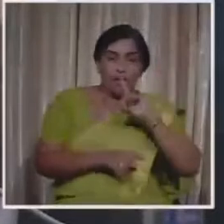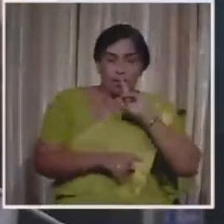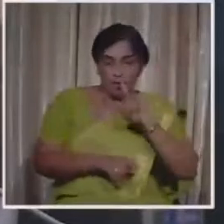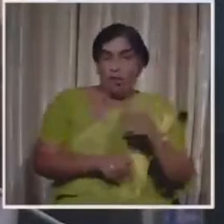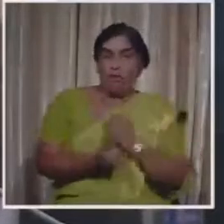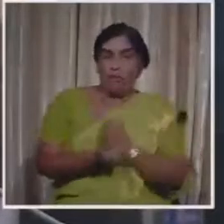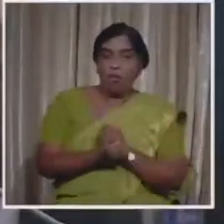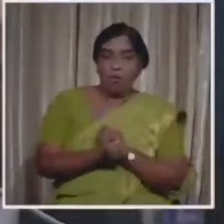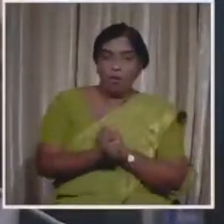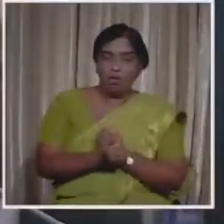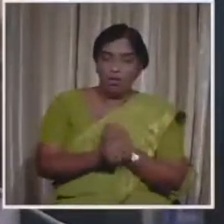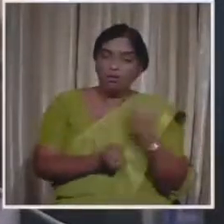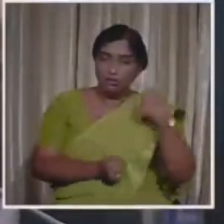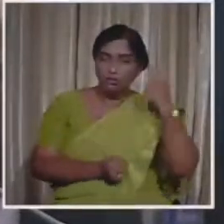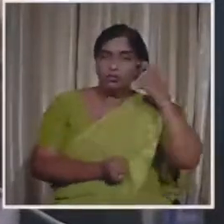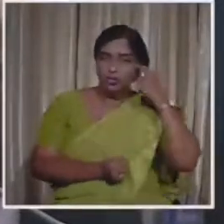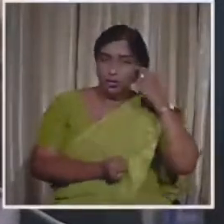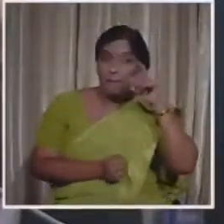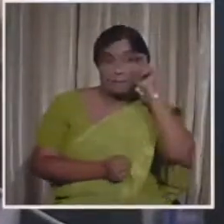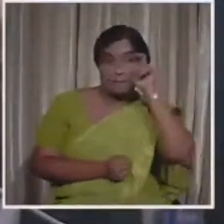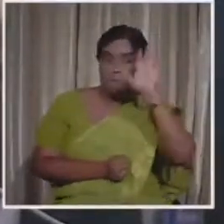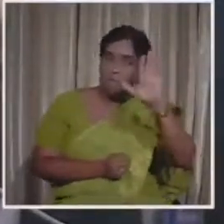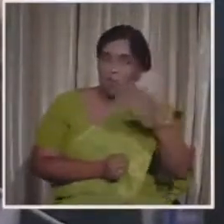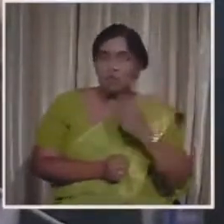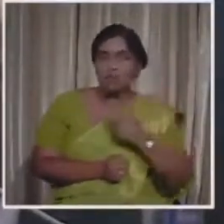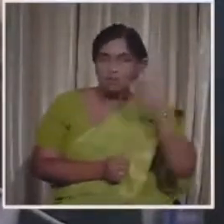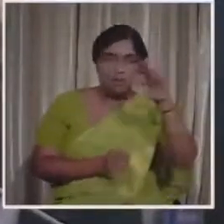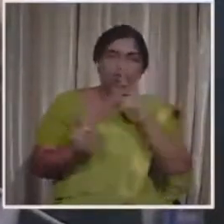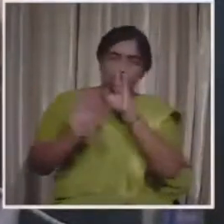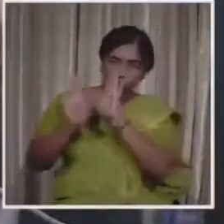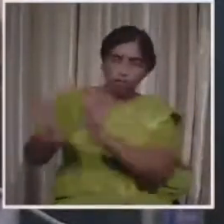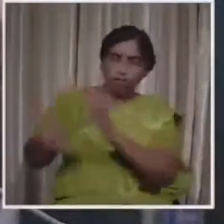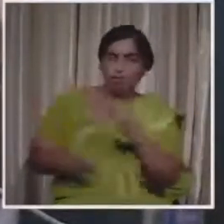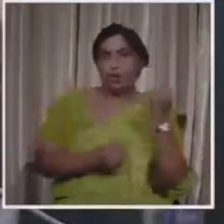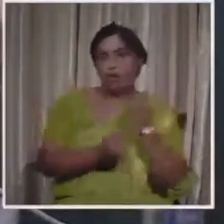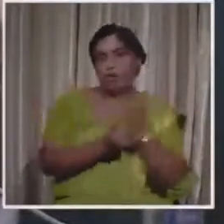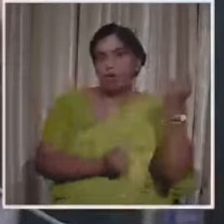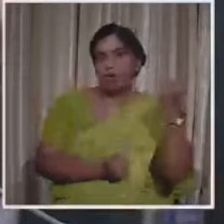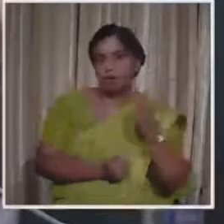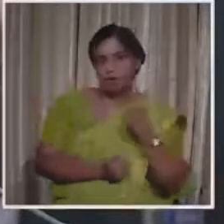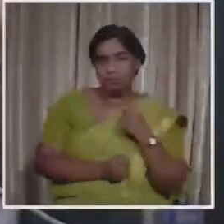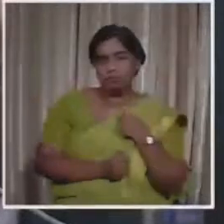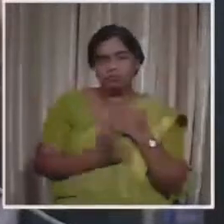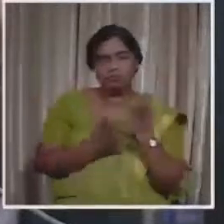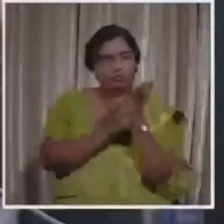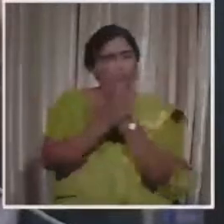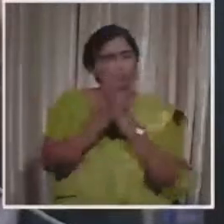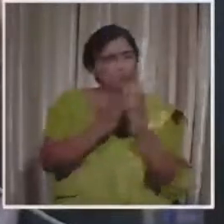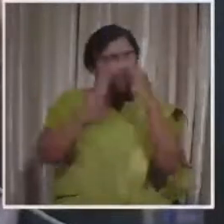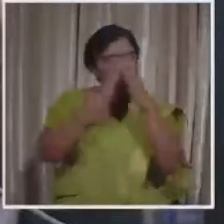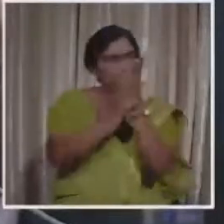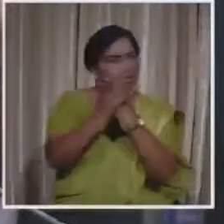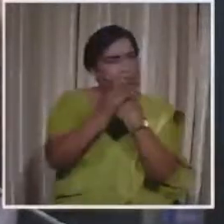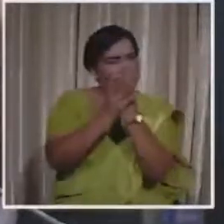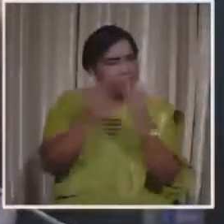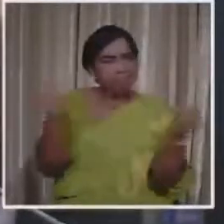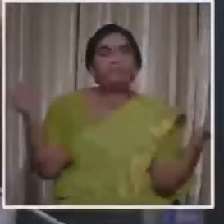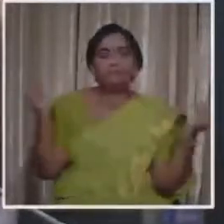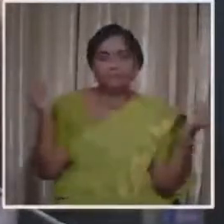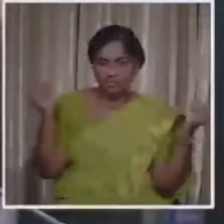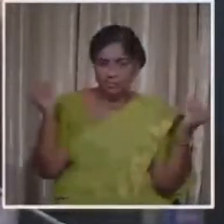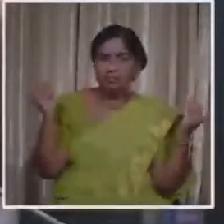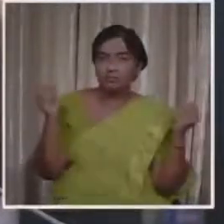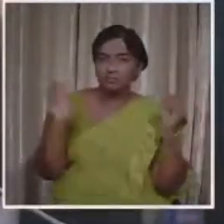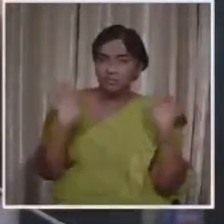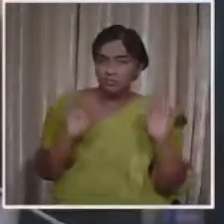පොලිසිය එන පිරිස මං දන්නවා අපි බලා ගන්නම් ඔයාලා සද්ද නැතුව ඉන්න කියලා. හැබැයි මුළු ගේම අලු ගොඩක් බවට පත් කරලා තියෙනවා.